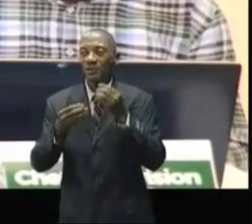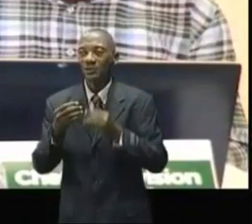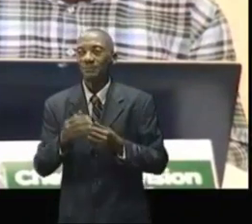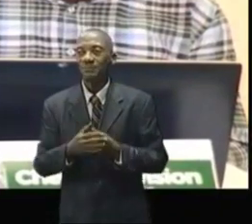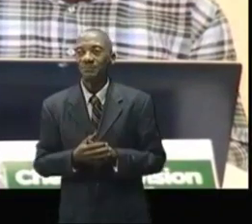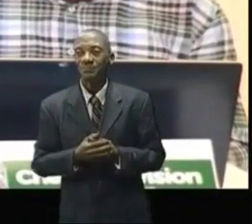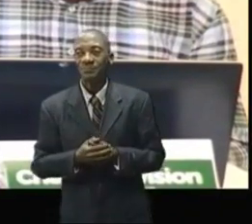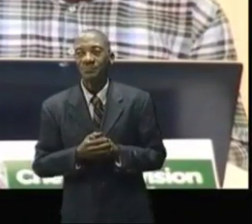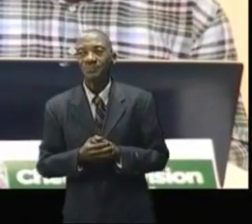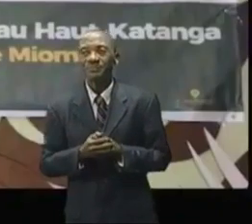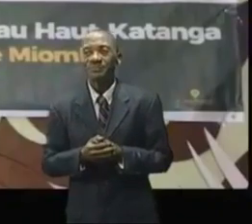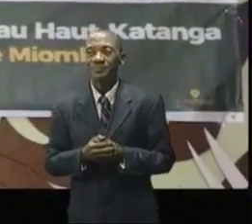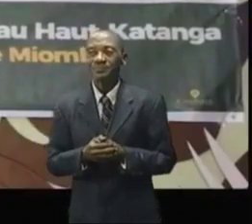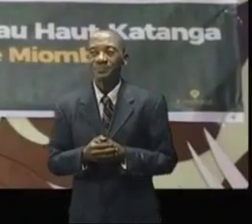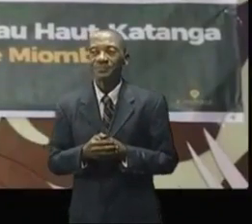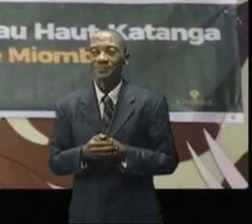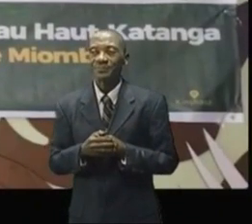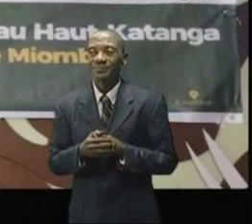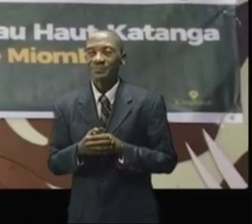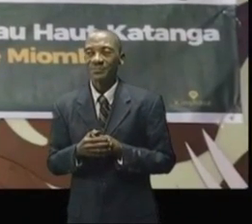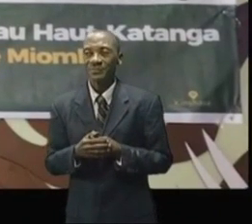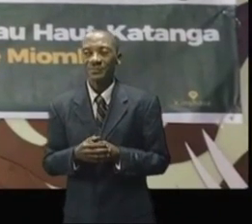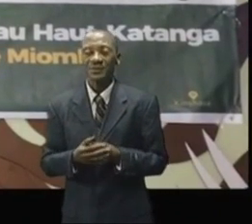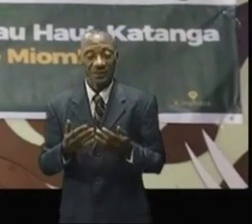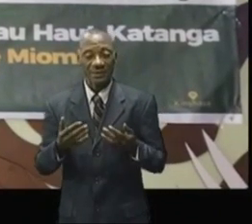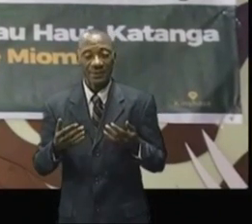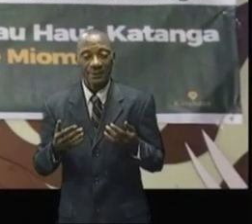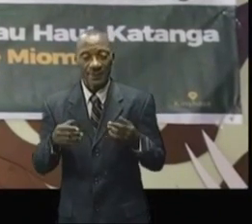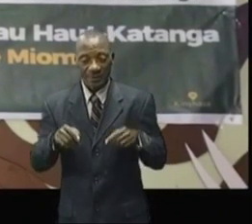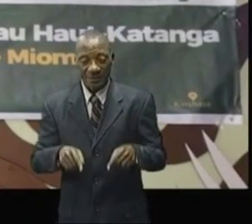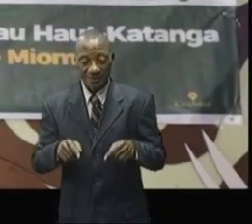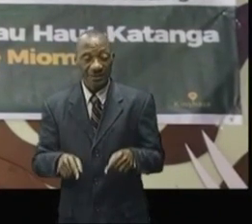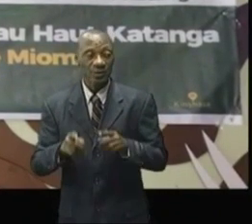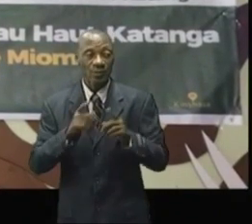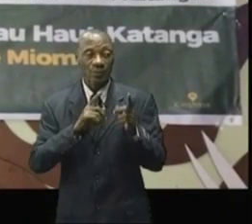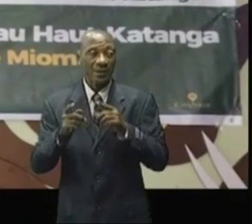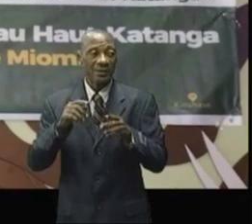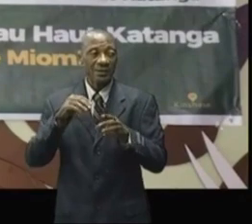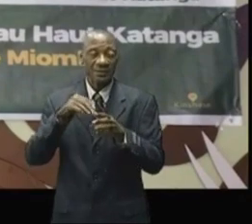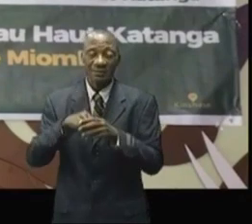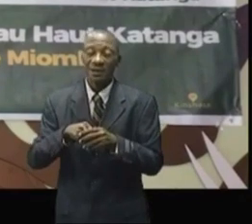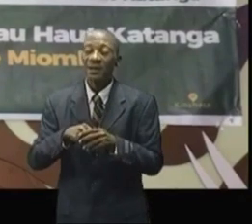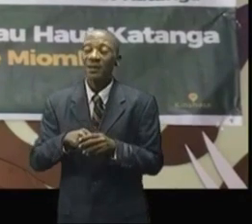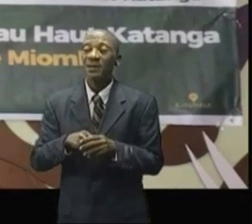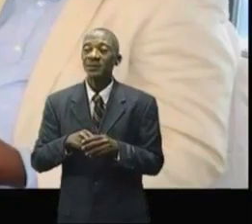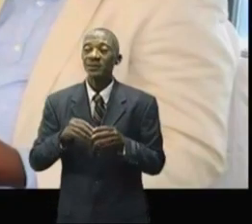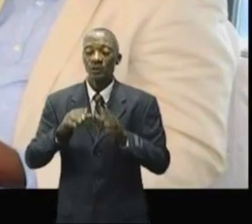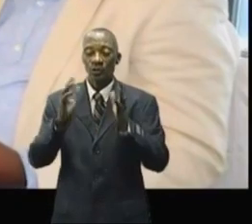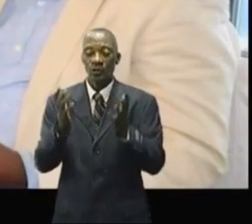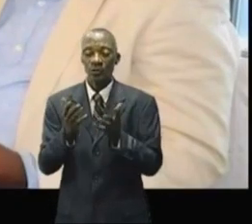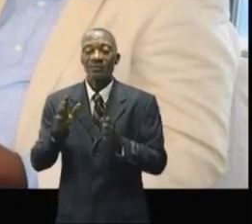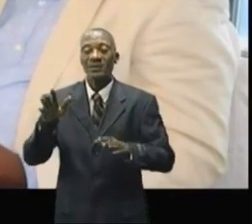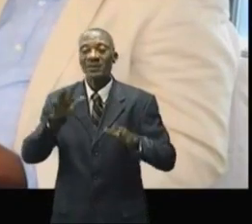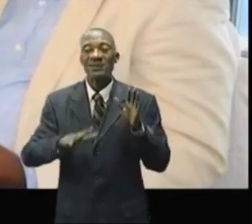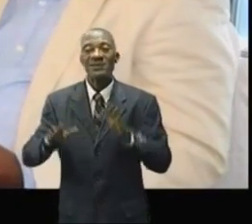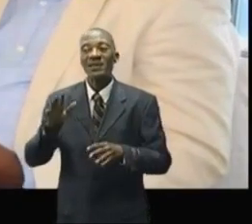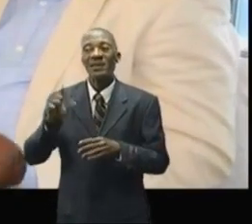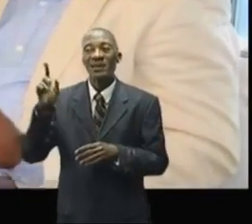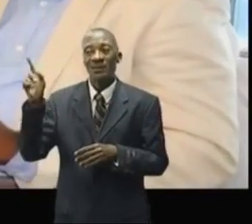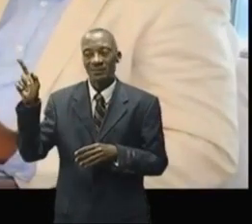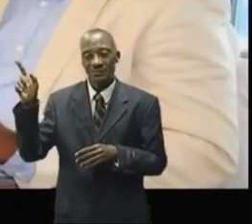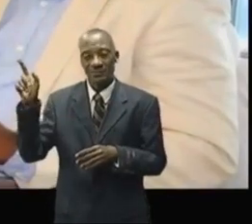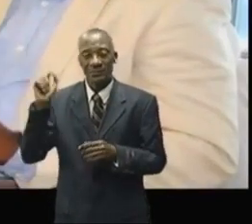5 ans de foresterie communautaire au Haut-Katanga, retour d'expérience du paysage de Miombo, thème choisi lors de